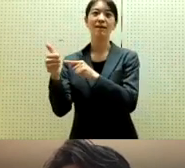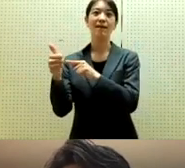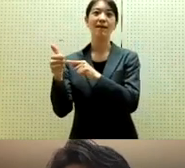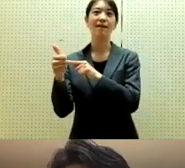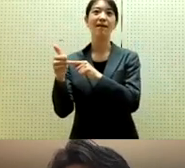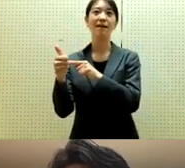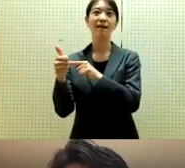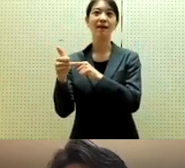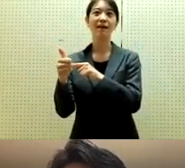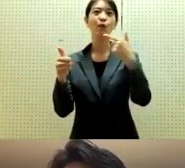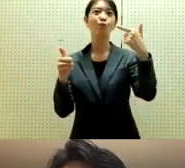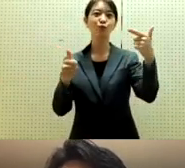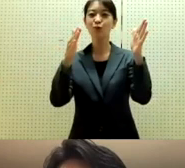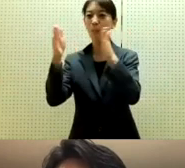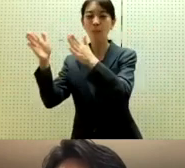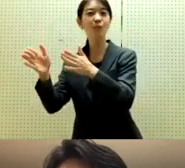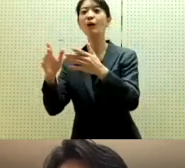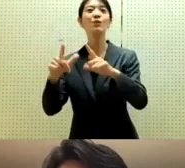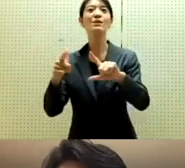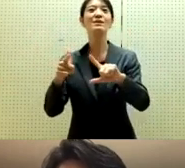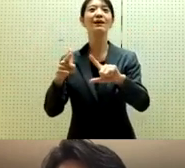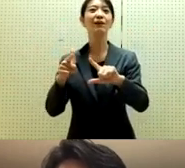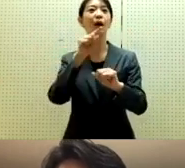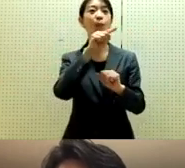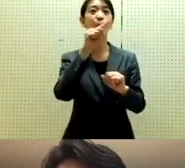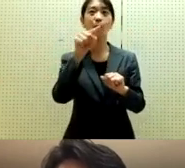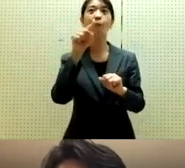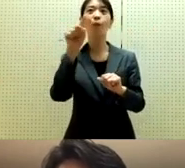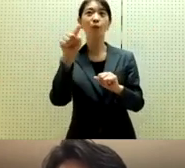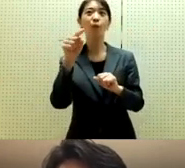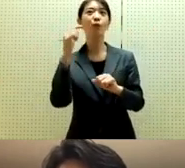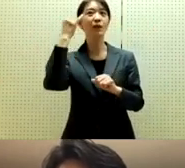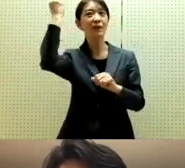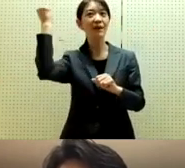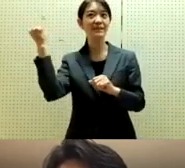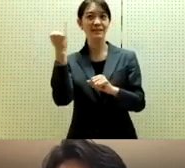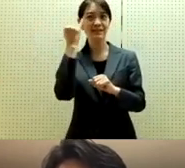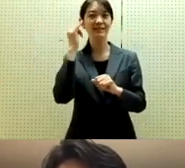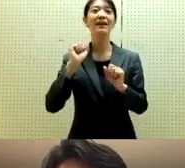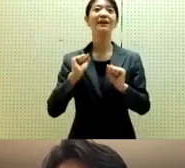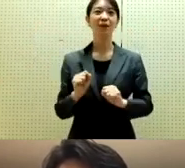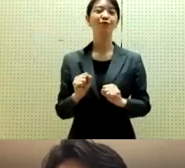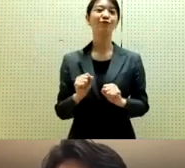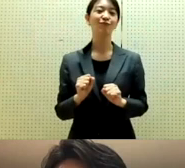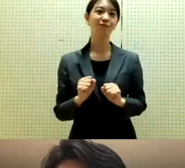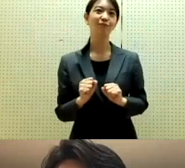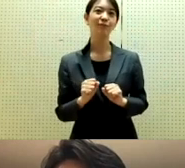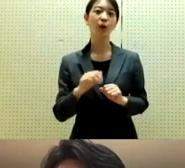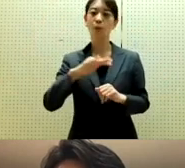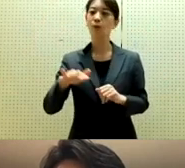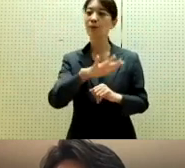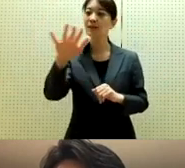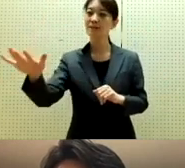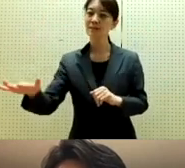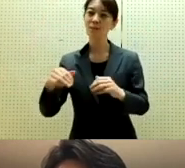6つのあれとはちょっと違うんですが、まあ、大体こんな感じでこう現場でやってる風だと、 子どもたちのこう活用って進んでいくのかな